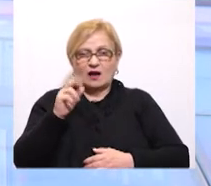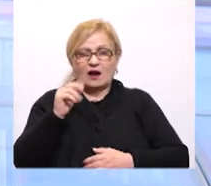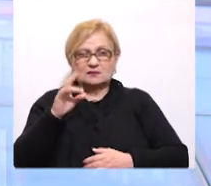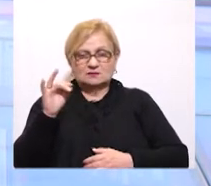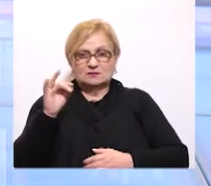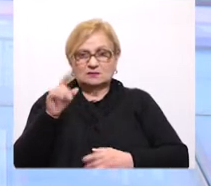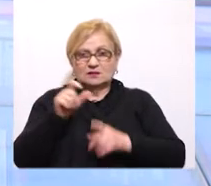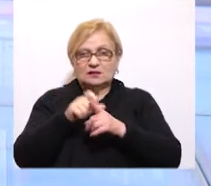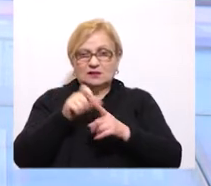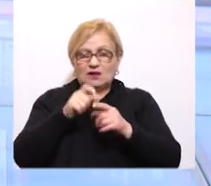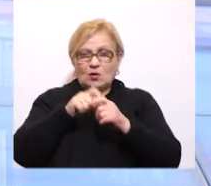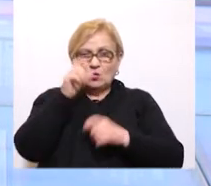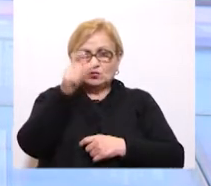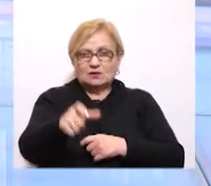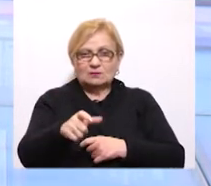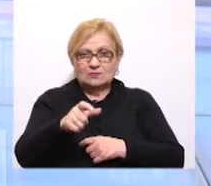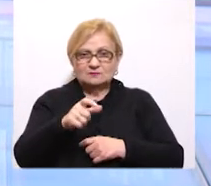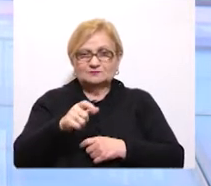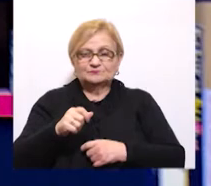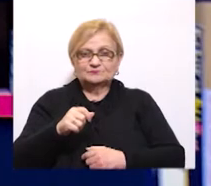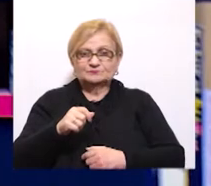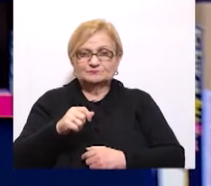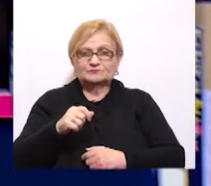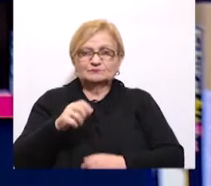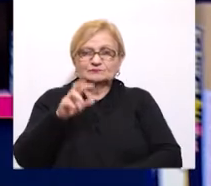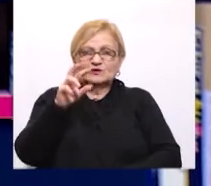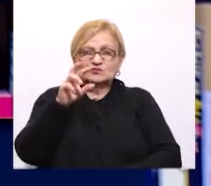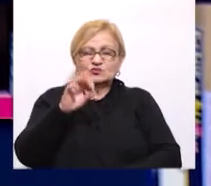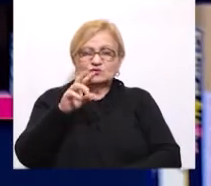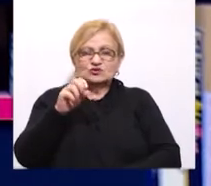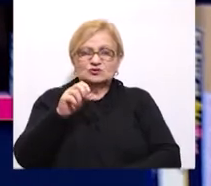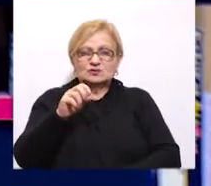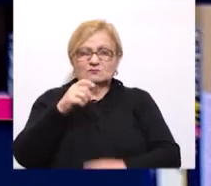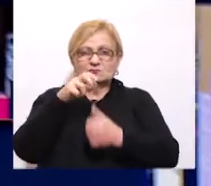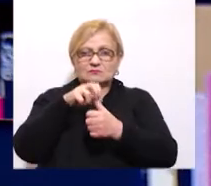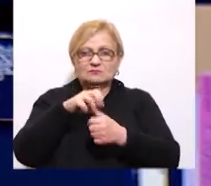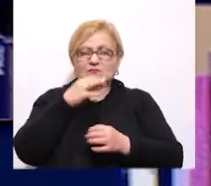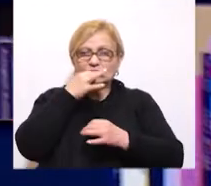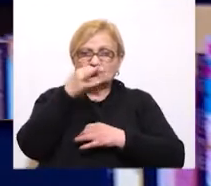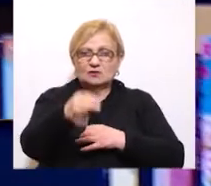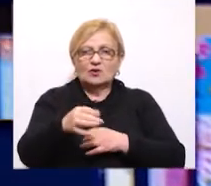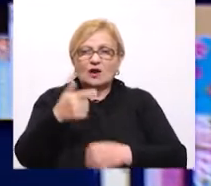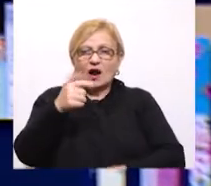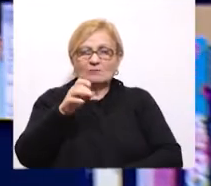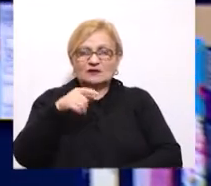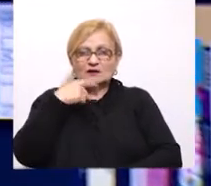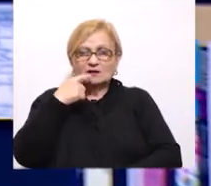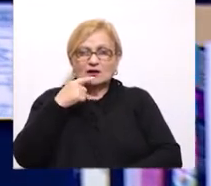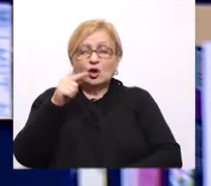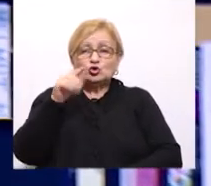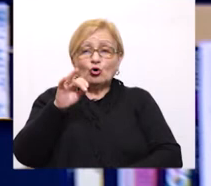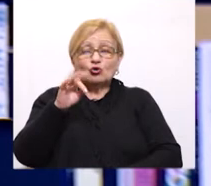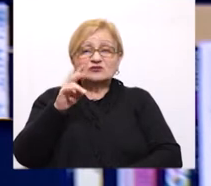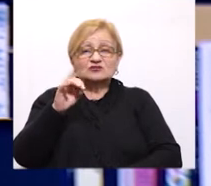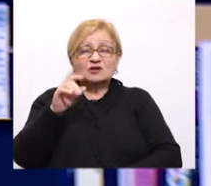ნახეთ, როგორი სიტყვა უთხრეს მეფეს სარდლებმა. ჯოჯიკ მთავარის თანხმობით ეს უთქვამს გამრეკელსაო. თორნიკე თუ